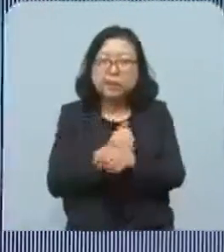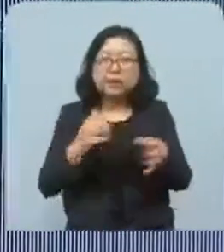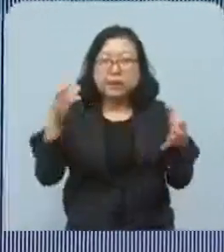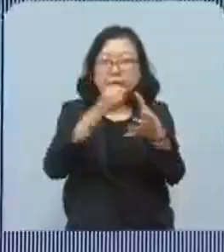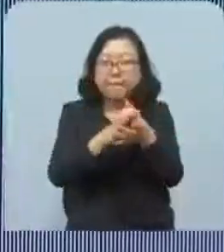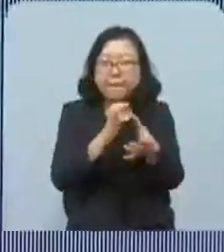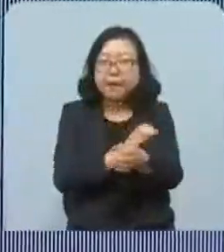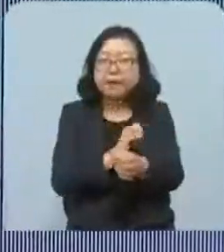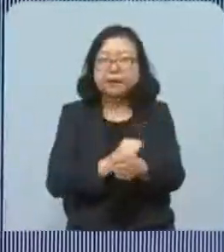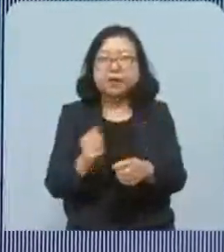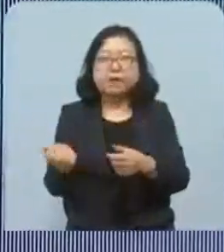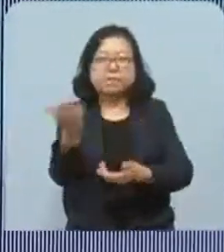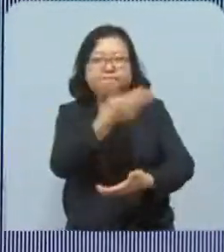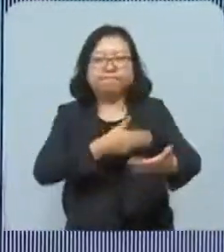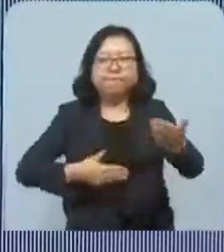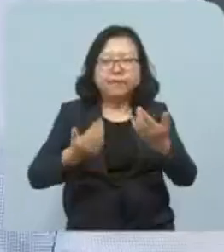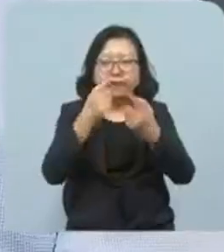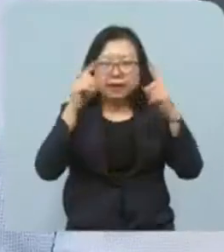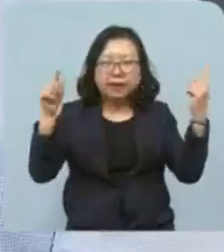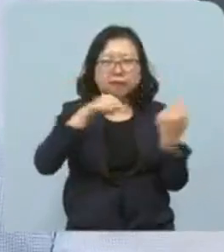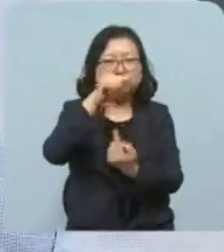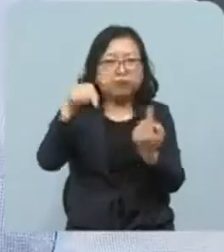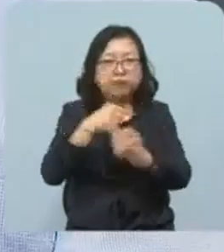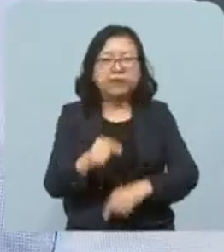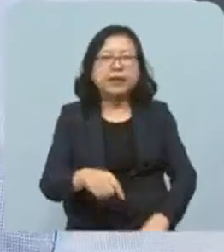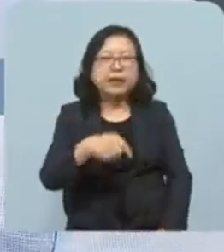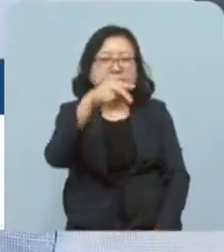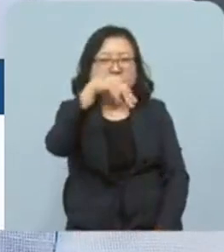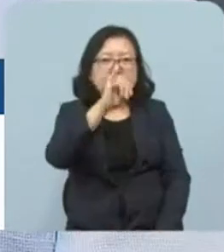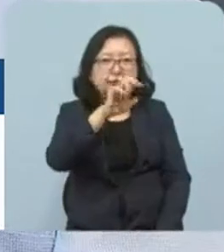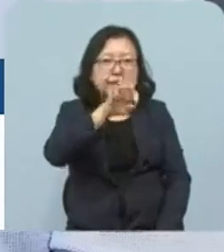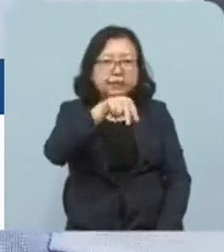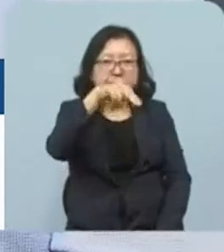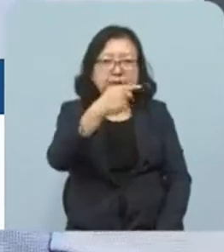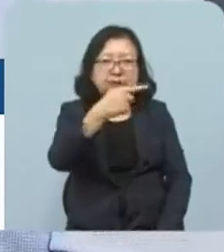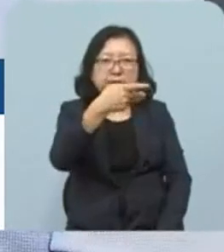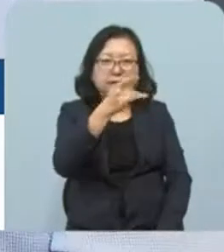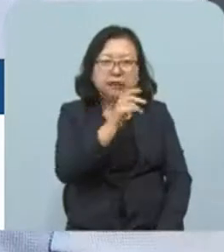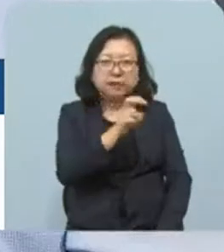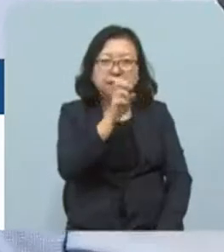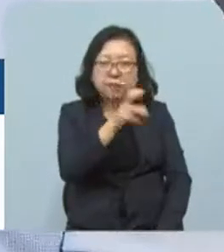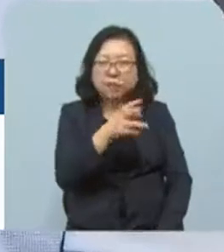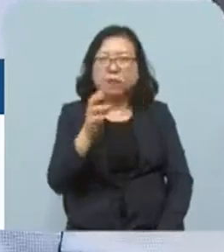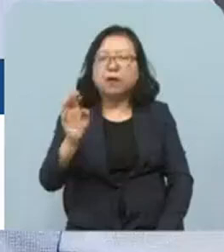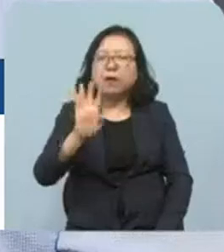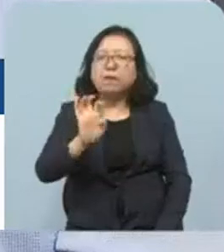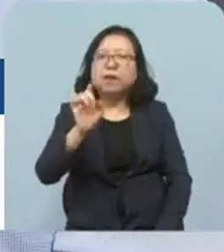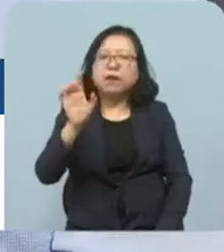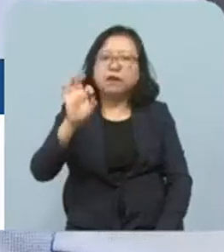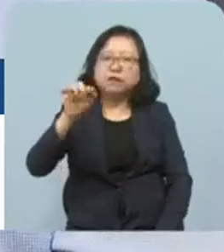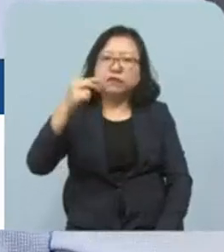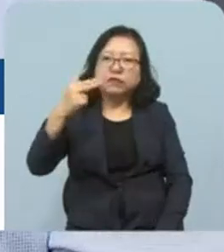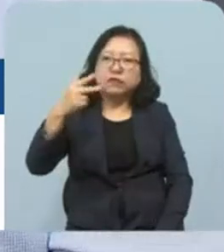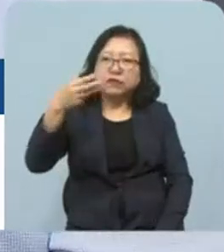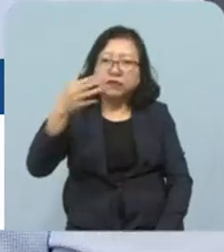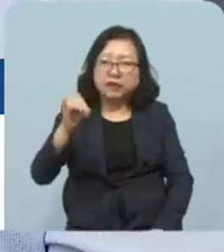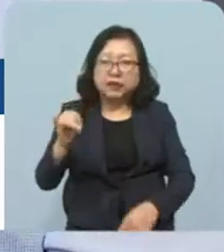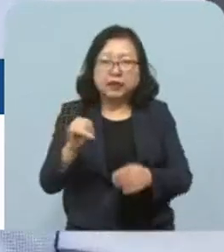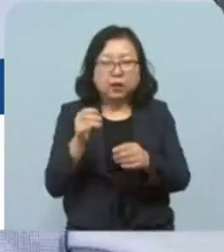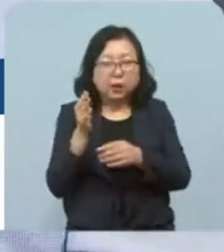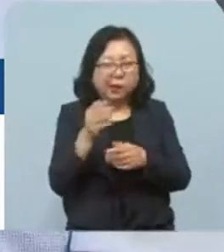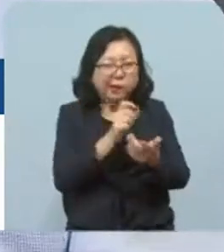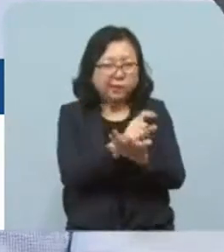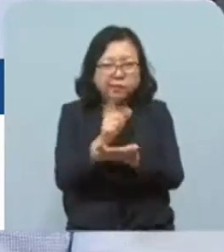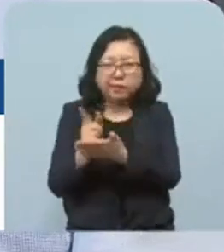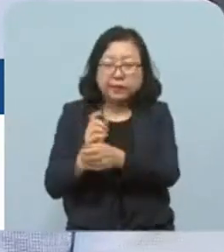반도체 공유 대학 등을 운영합니다. 시스템 반도체와 파운더리 반도체 분야에 대해서 특화된 교육과 기업 맞춤형 교육,